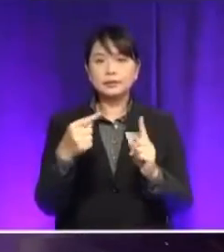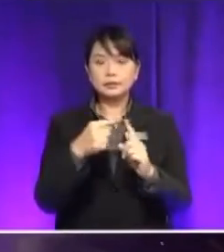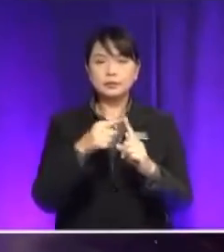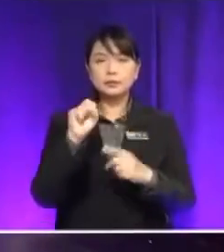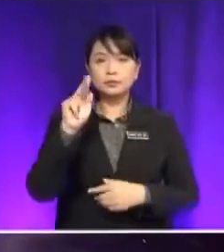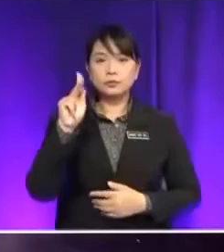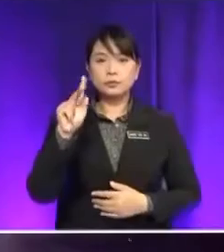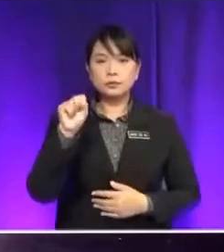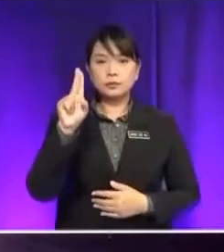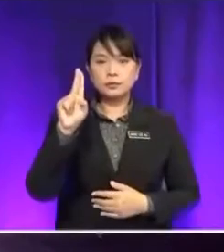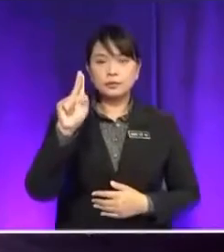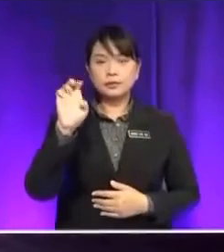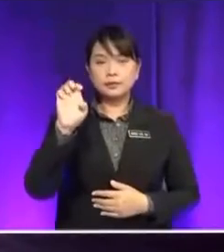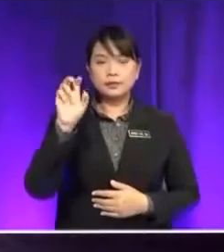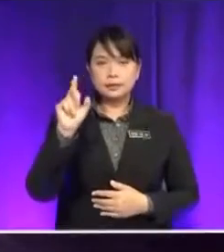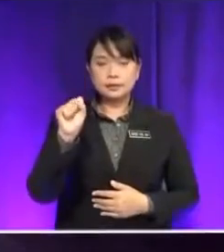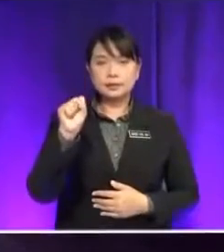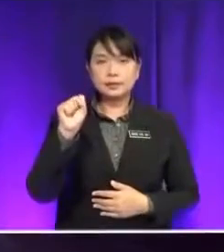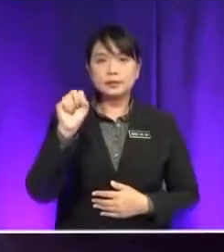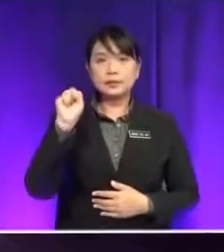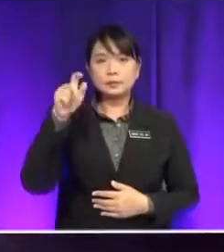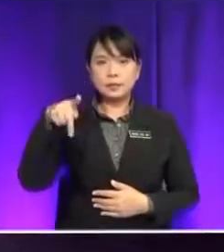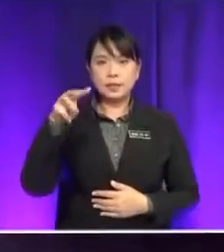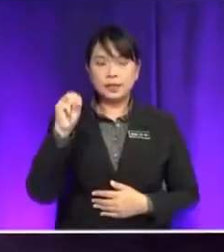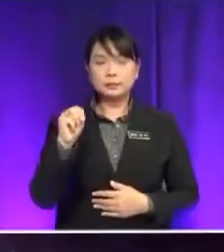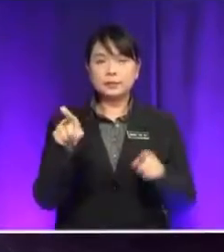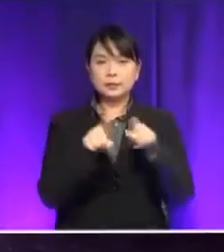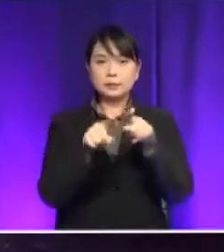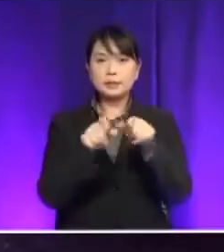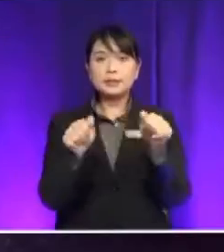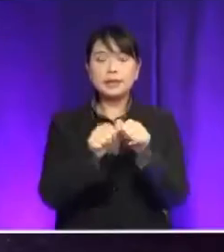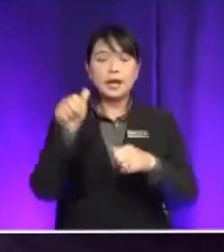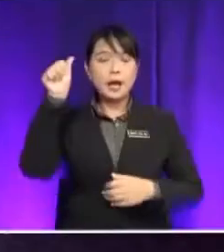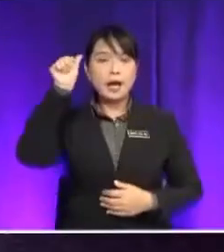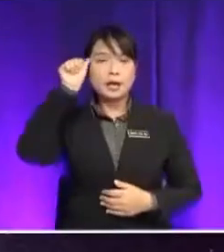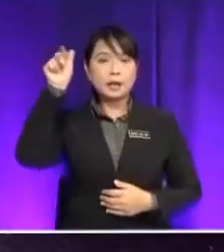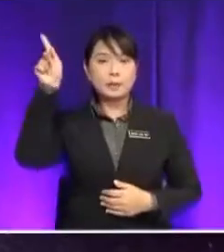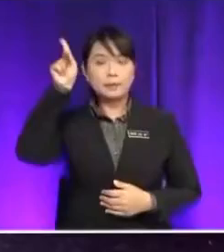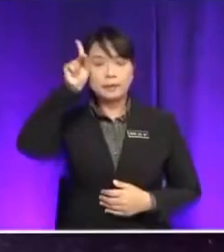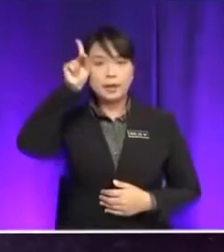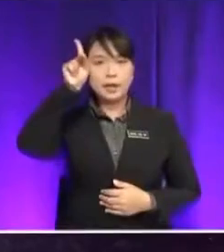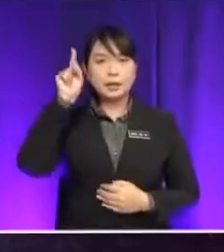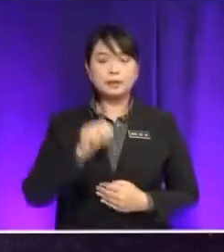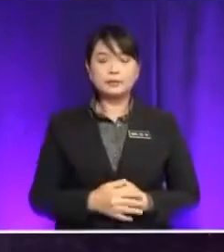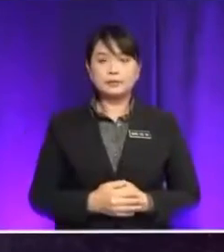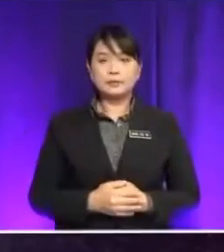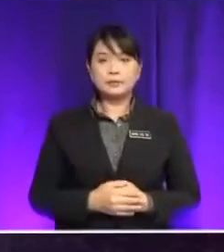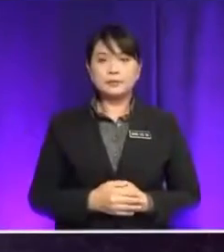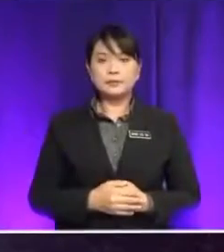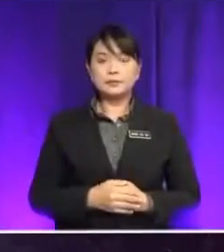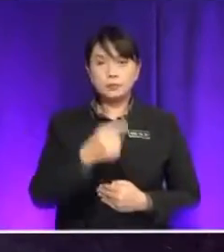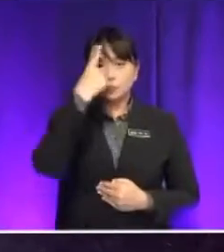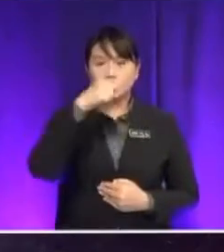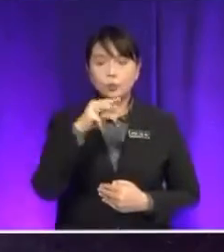2022 bersama dengan saya Akmal Nazi dimana murid-murid maupun calon caleg SPM yang mengambil mata